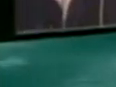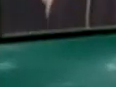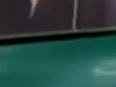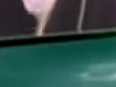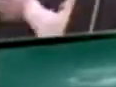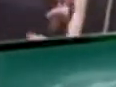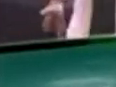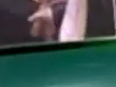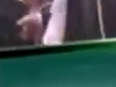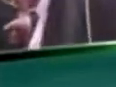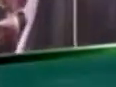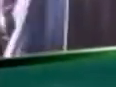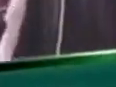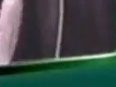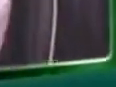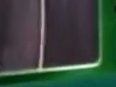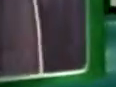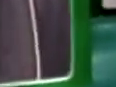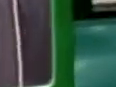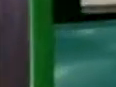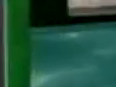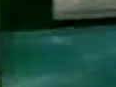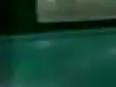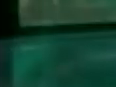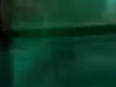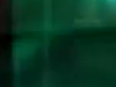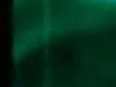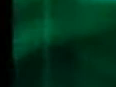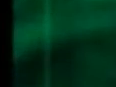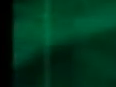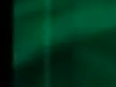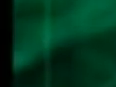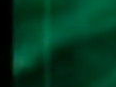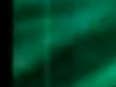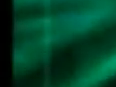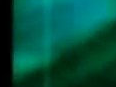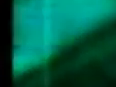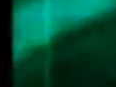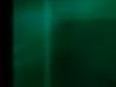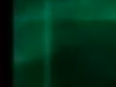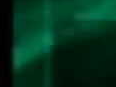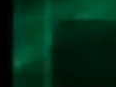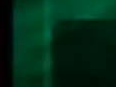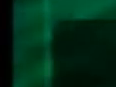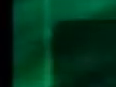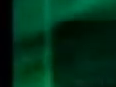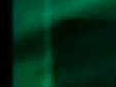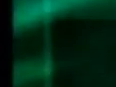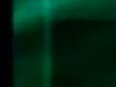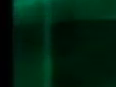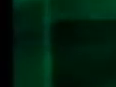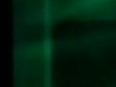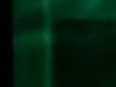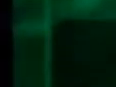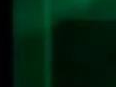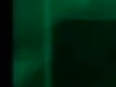والمعاصرة. برنامج خاص عن اليوم الوطني 84 للمملكة العربية السعودية يأتيكم